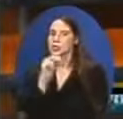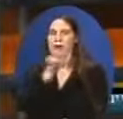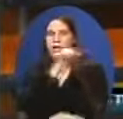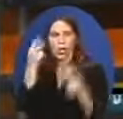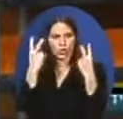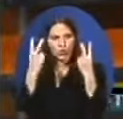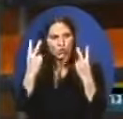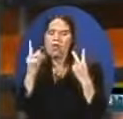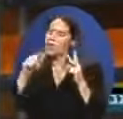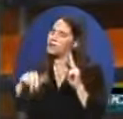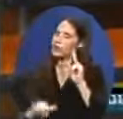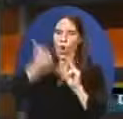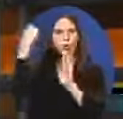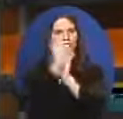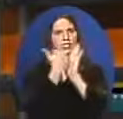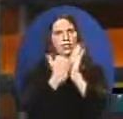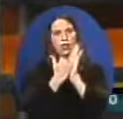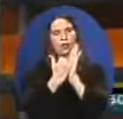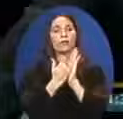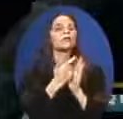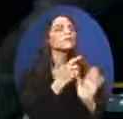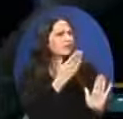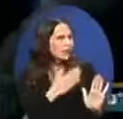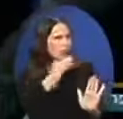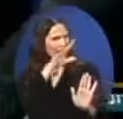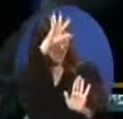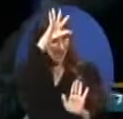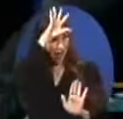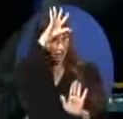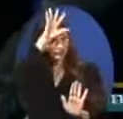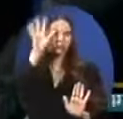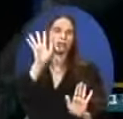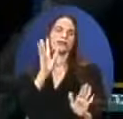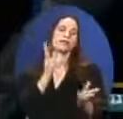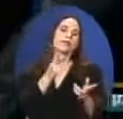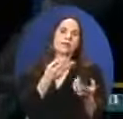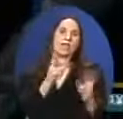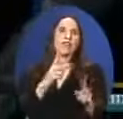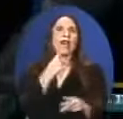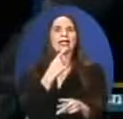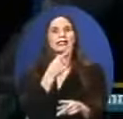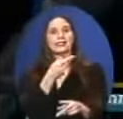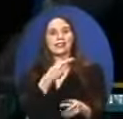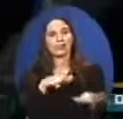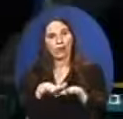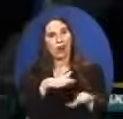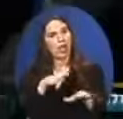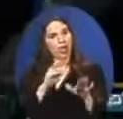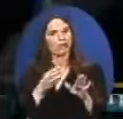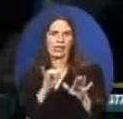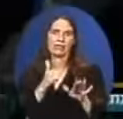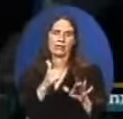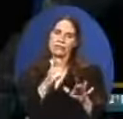ביותר בראש סדר היום, בראש ובראשונה איראן כמובן. אני רוצה לקחת אותך לאיראן. נכון, אי אפשר לקחת מהממשלה את ההישג לפחות ביצירת